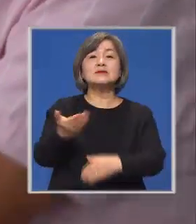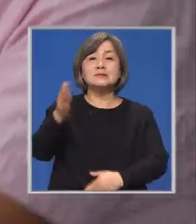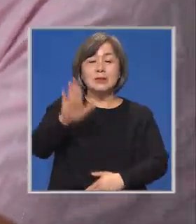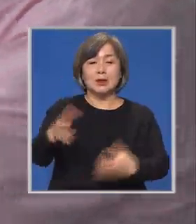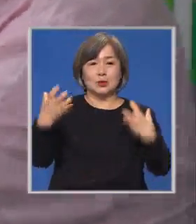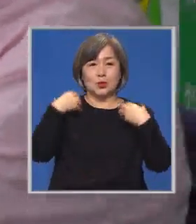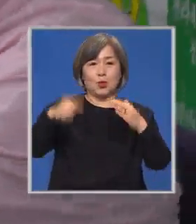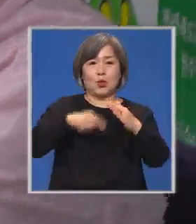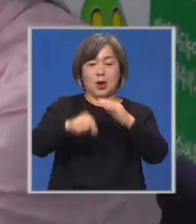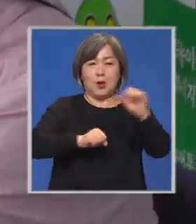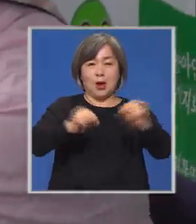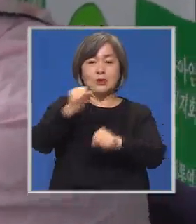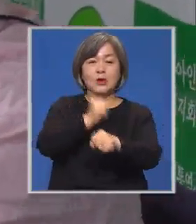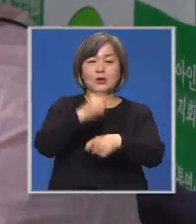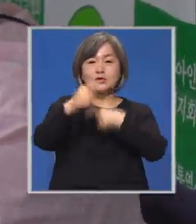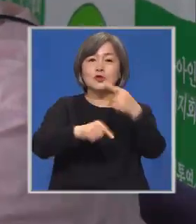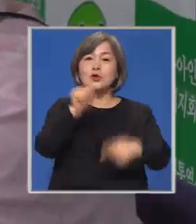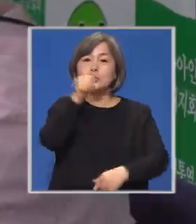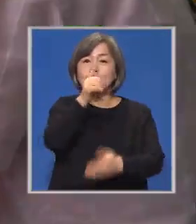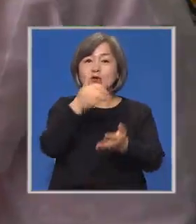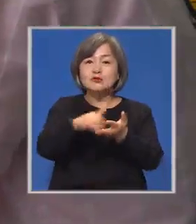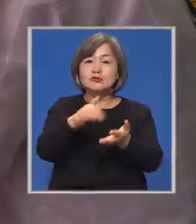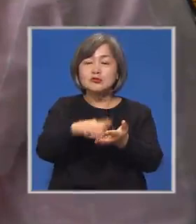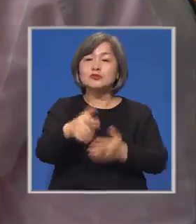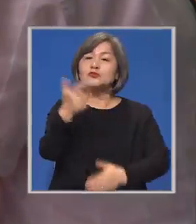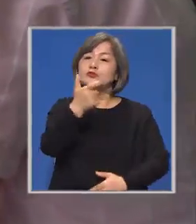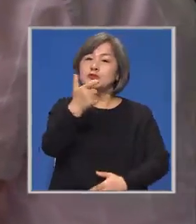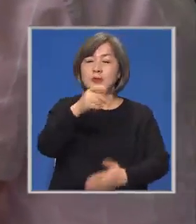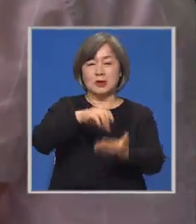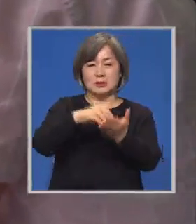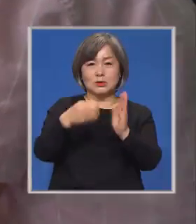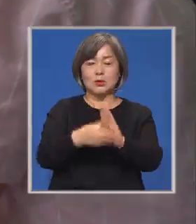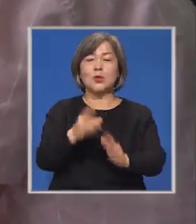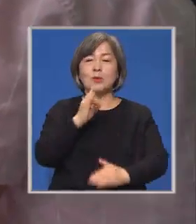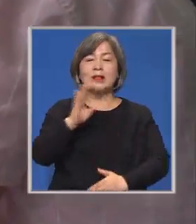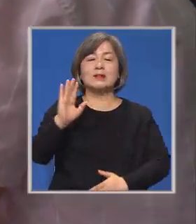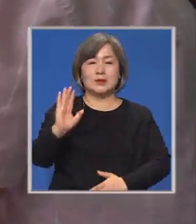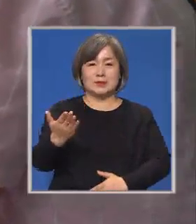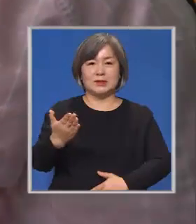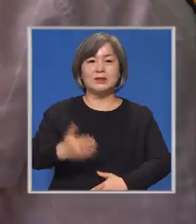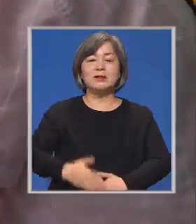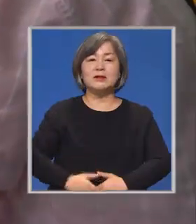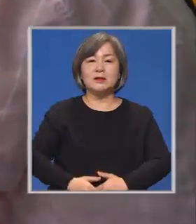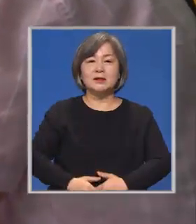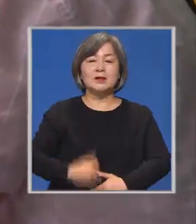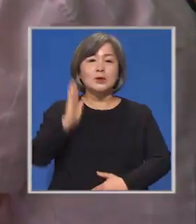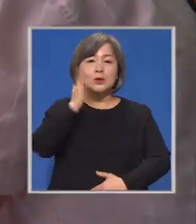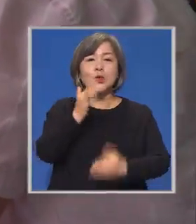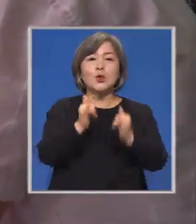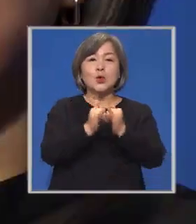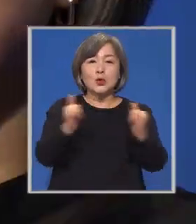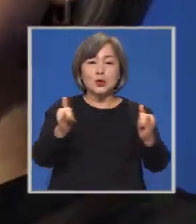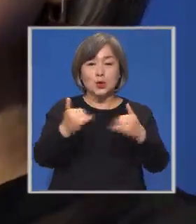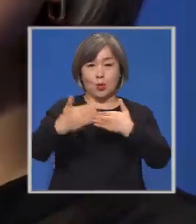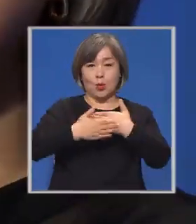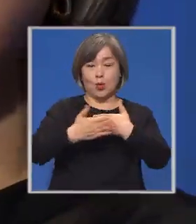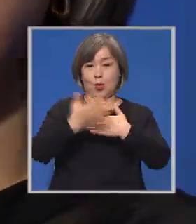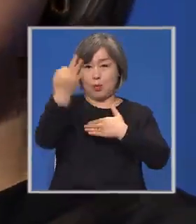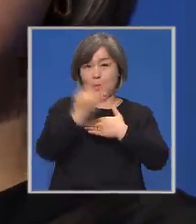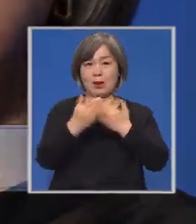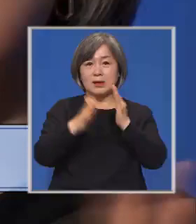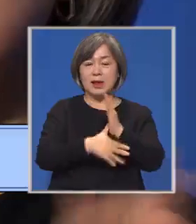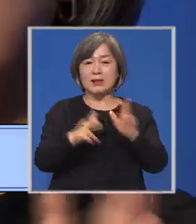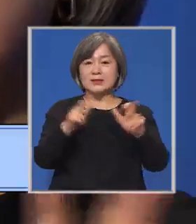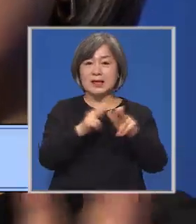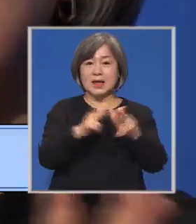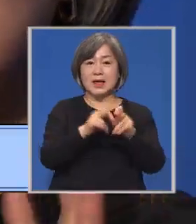필요하지만 도내에서 활동하는 수어 통역사는 단 60여 명뿐입니다. 돈에 통틀어서요. 농인은 외형적으로